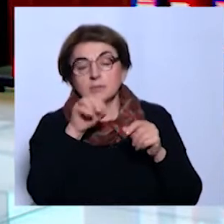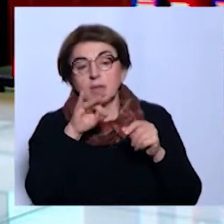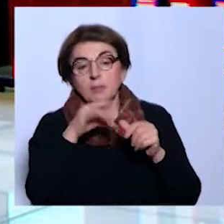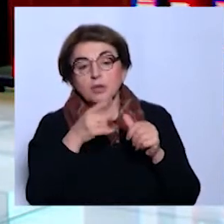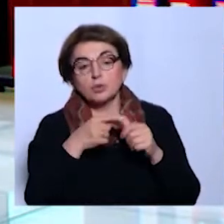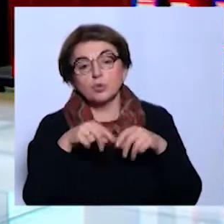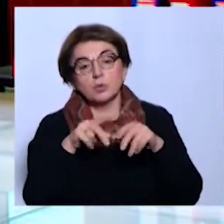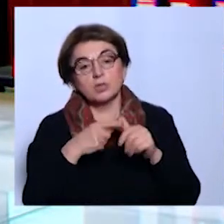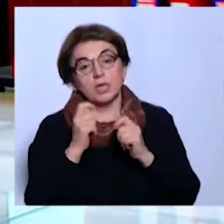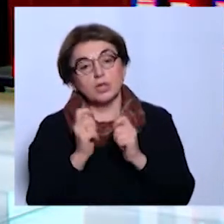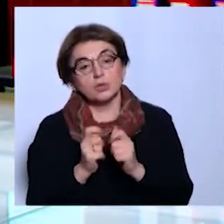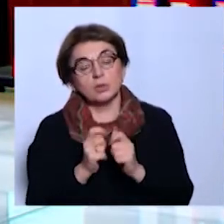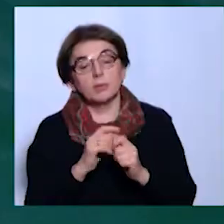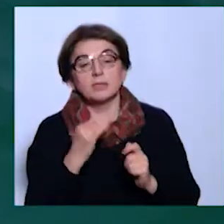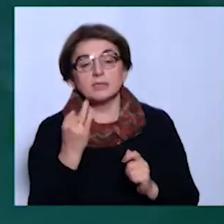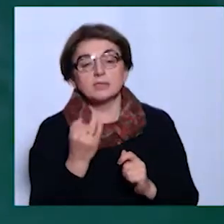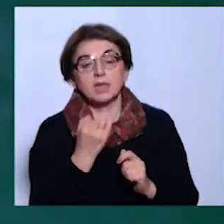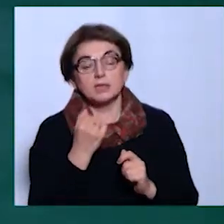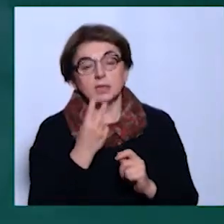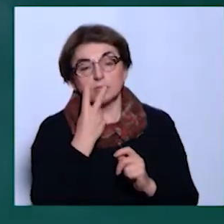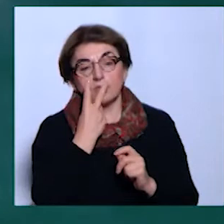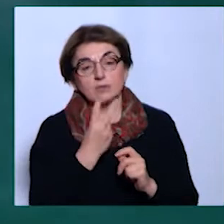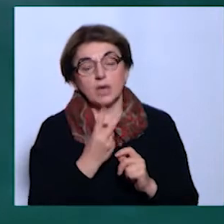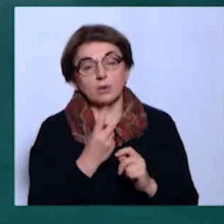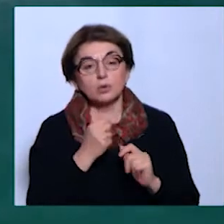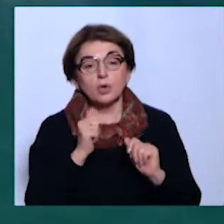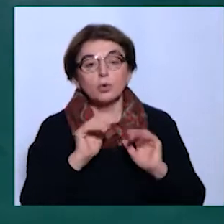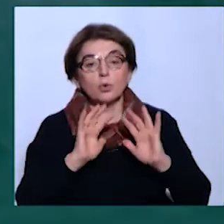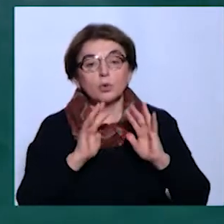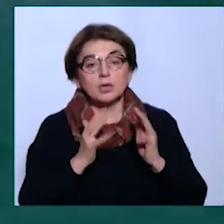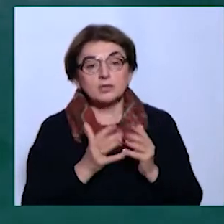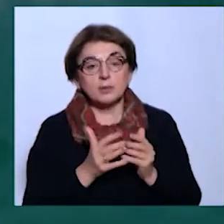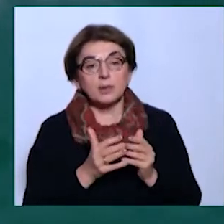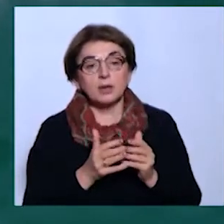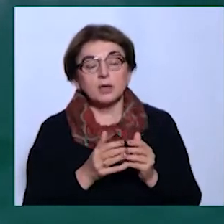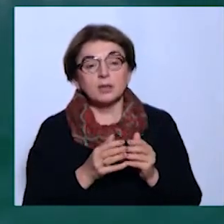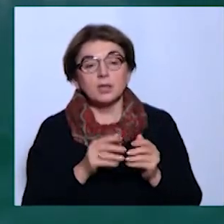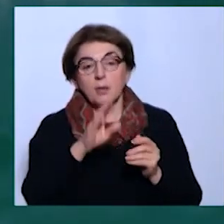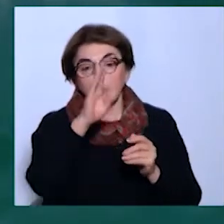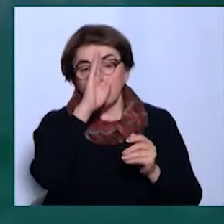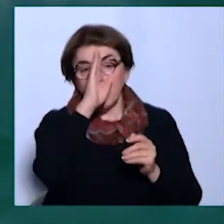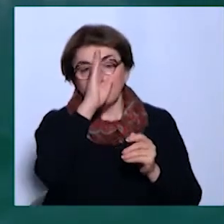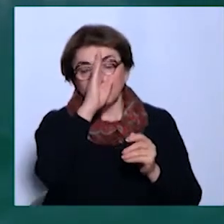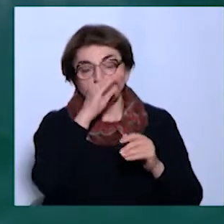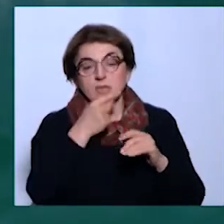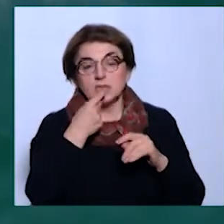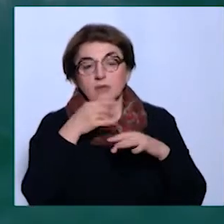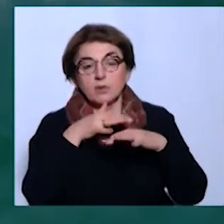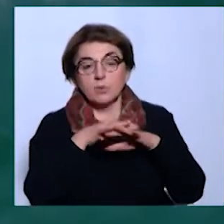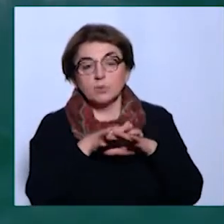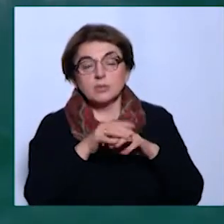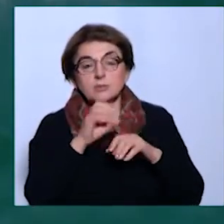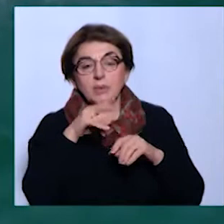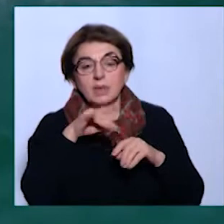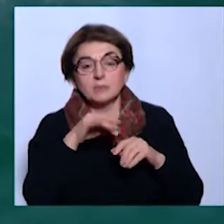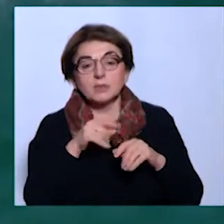ეწოდება. Ეხლა საინტერესოა განვიხილოთ, როგორ ხდება მამრობითი სასქესო უჯრედის სპერმის